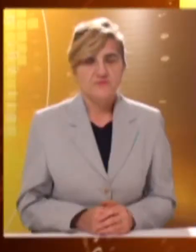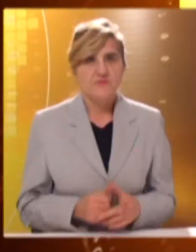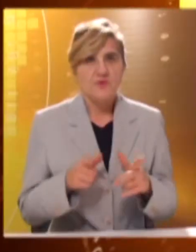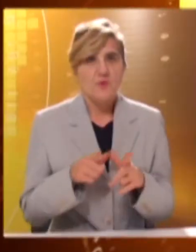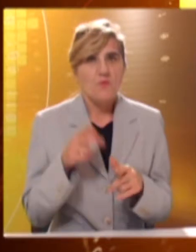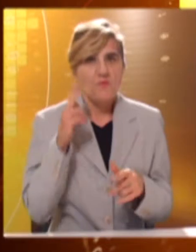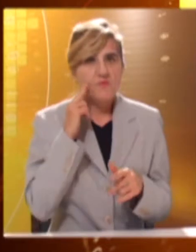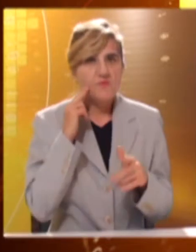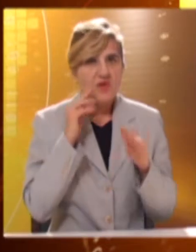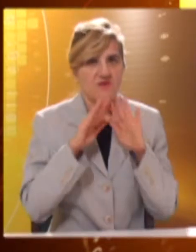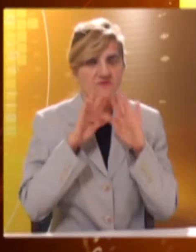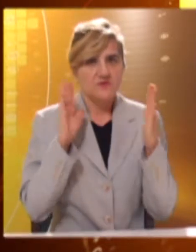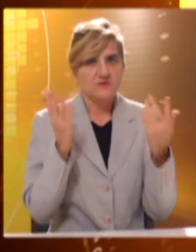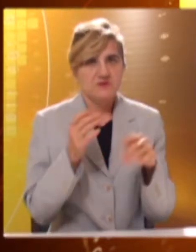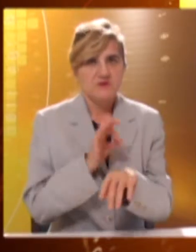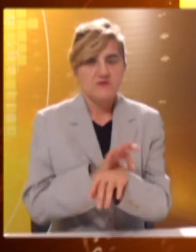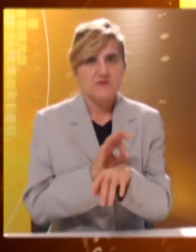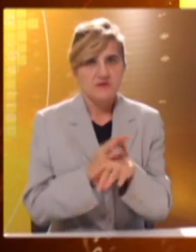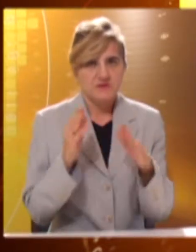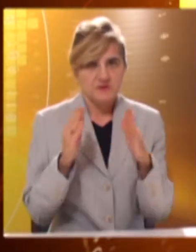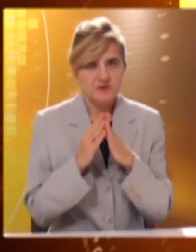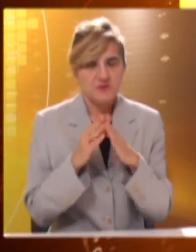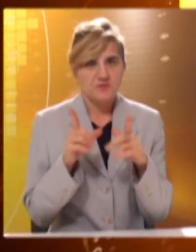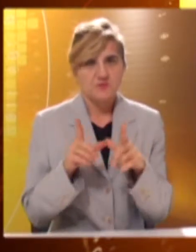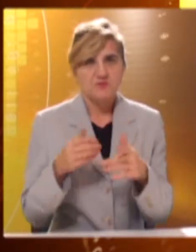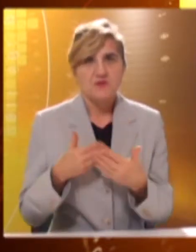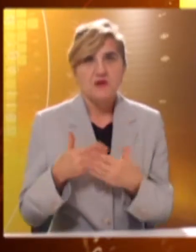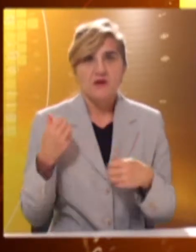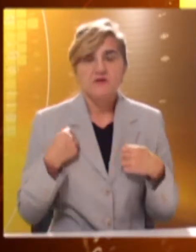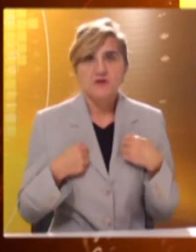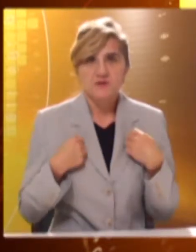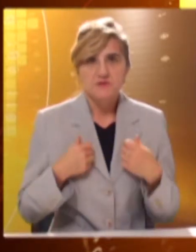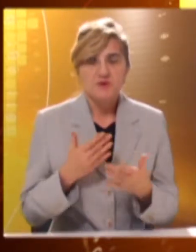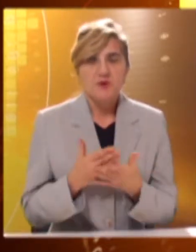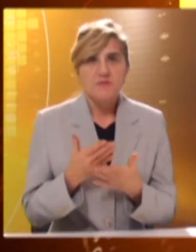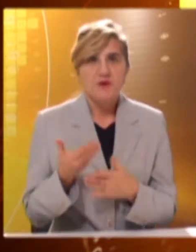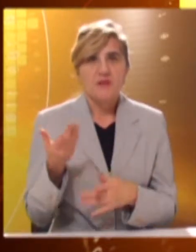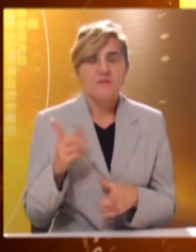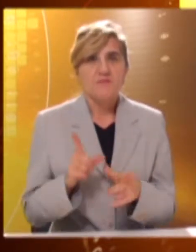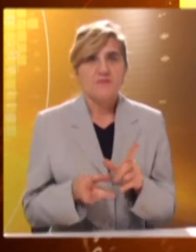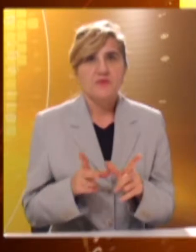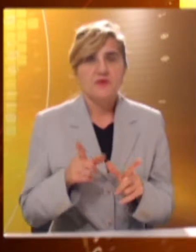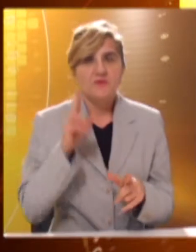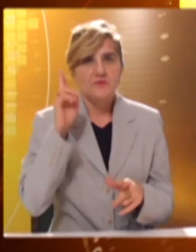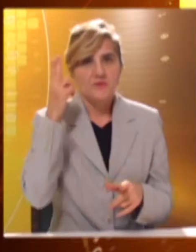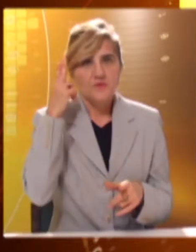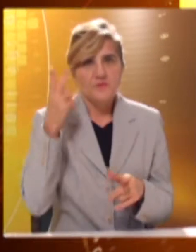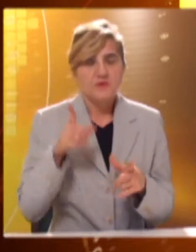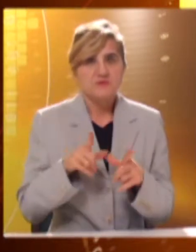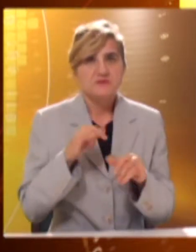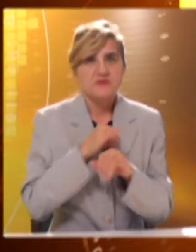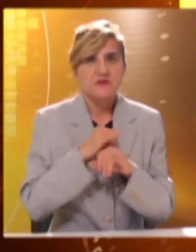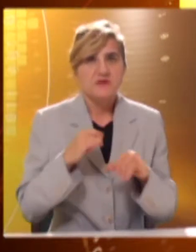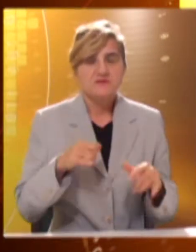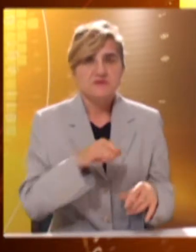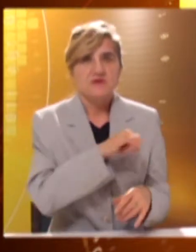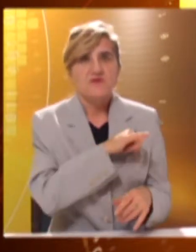U plavoj sali Gradske kuće organizacije Udruženja poslodavaca grada Subotica održana je prezentacija aktuelnih konkursa Razvojnog fonda